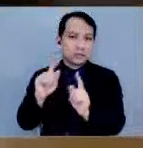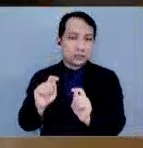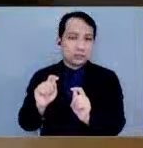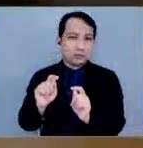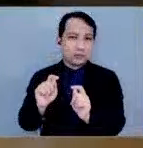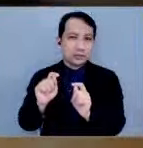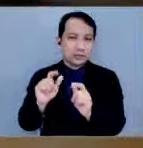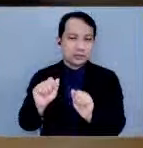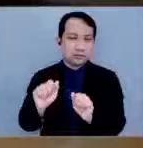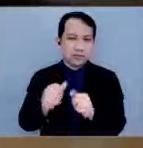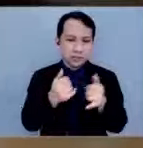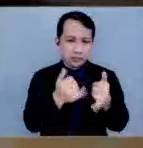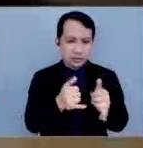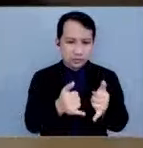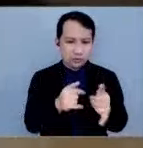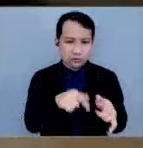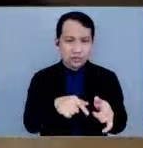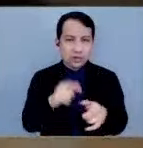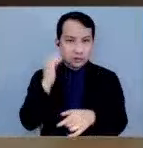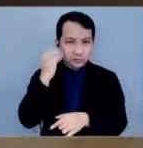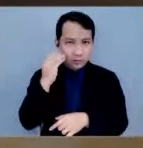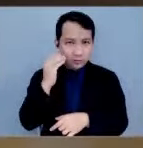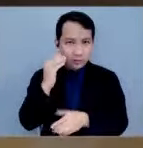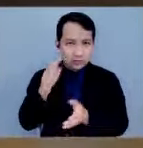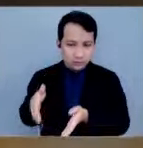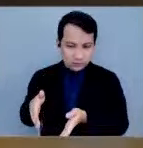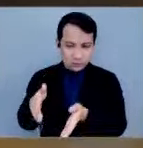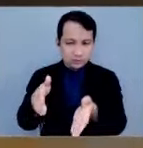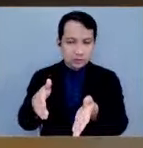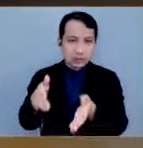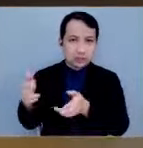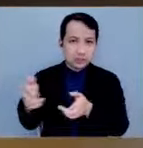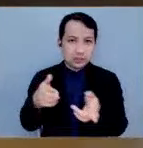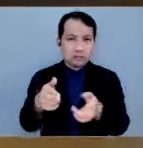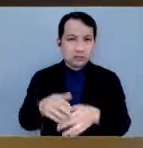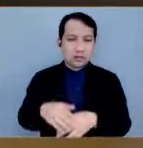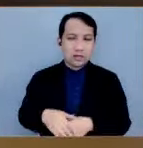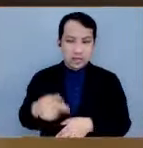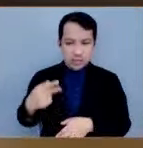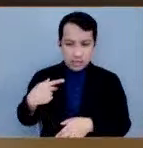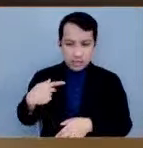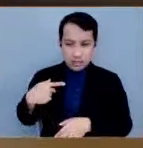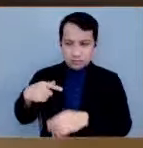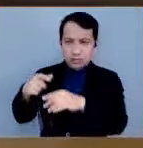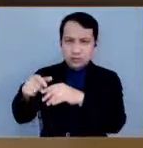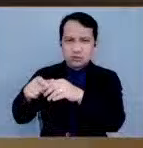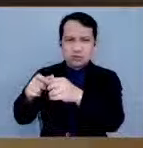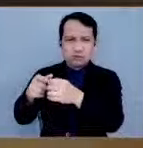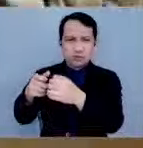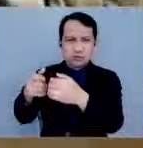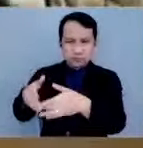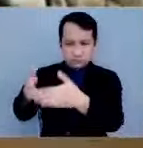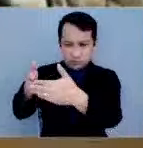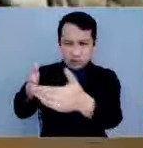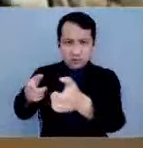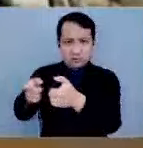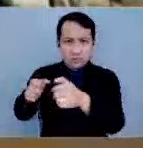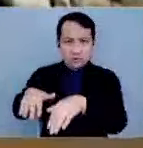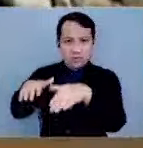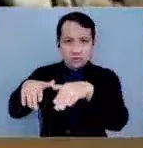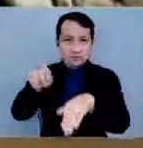naglalaro ang biktima at ang kanyang pinsan sa gilid ng ilog. Sakto namang may tetrapod sa lugar dahil sa ginagawang flood control project